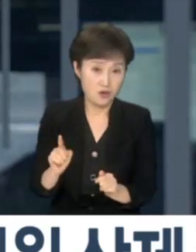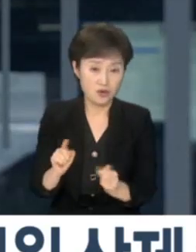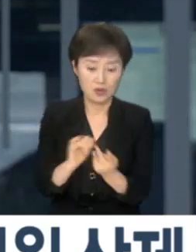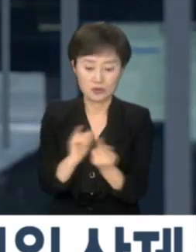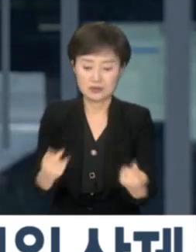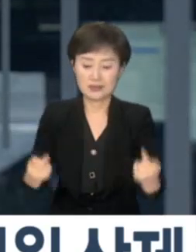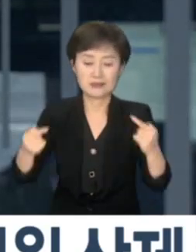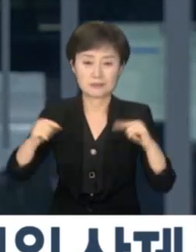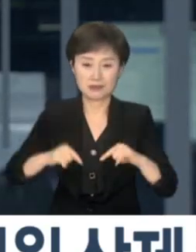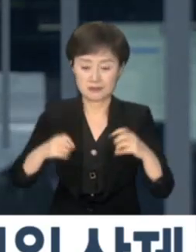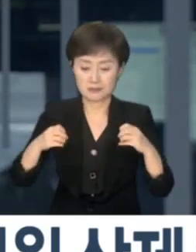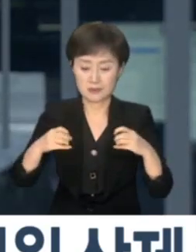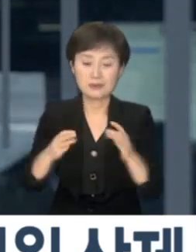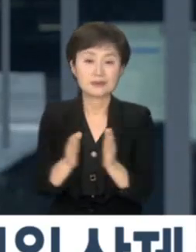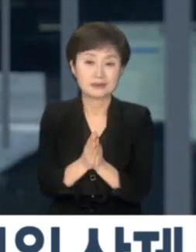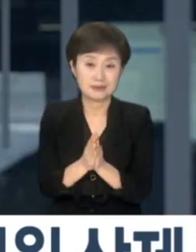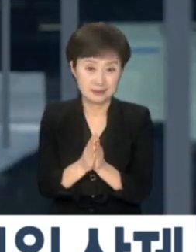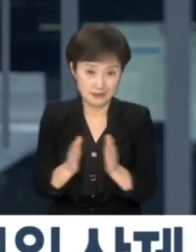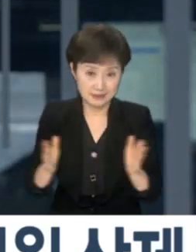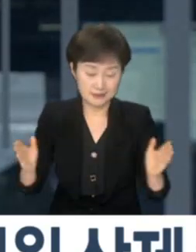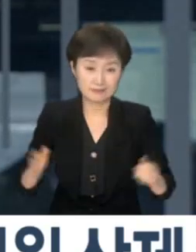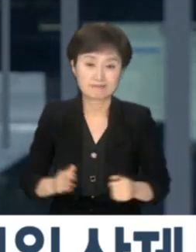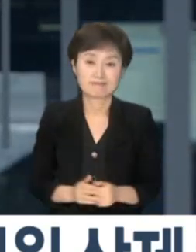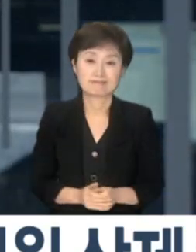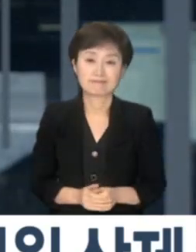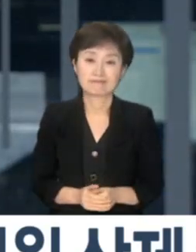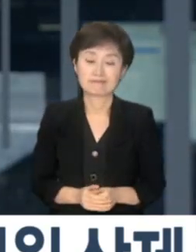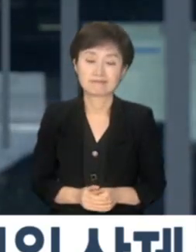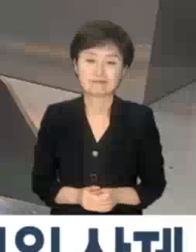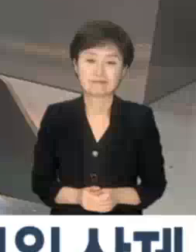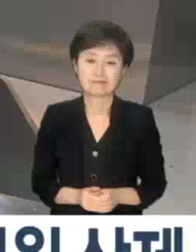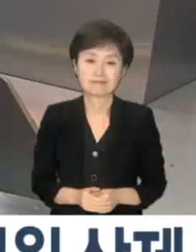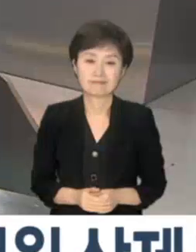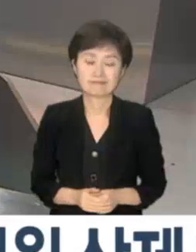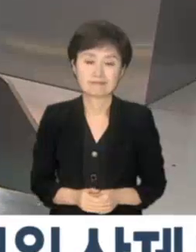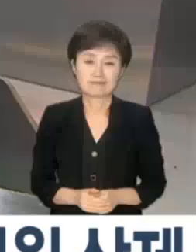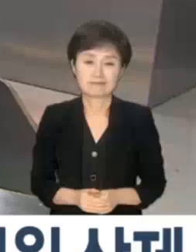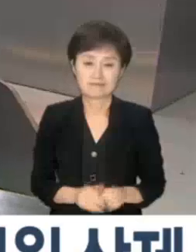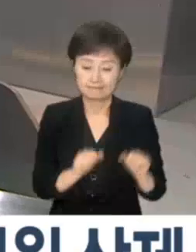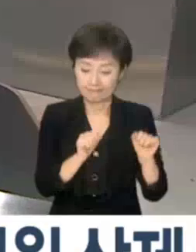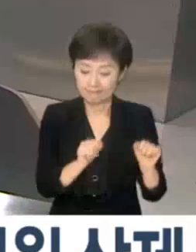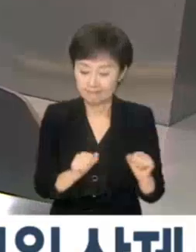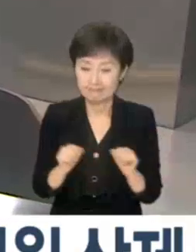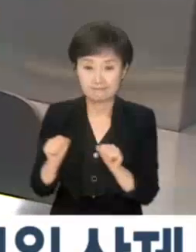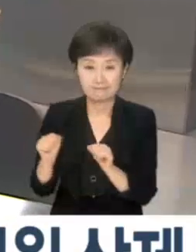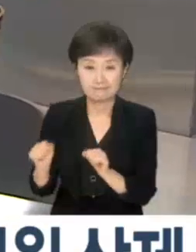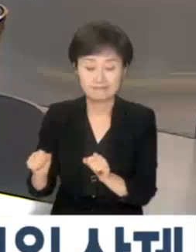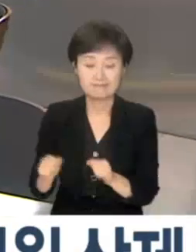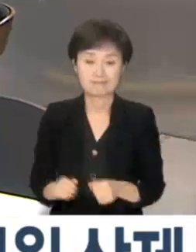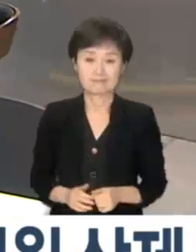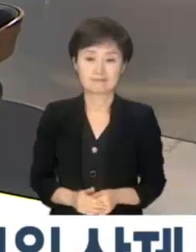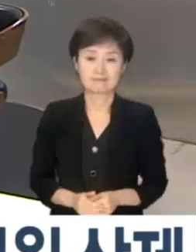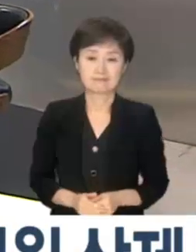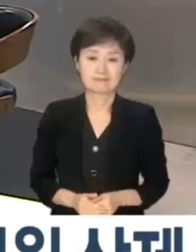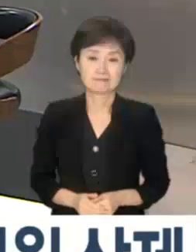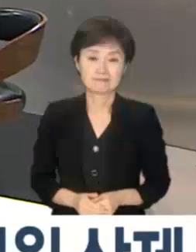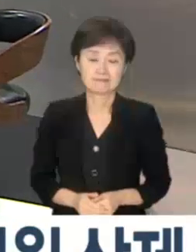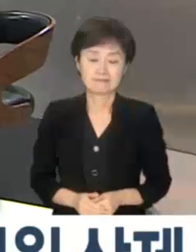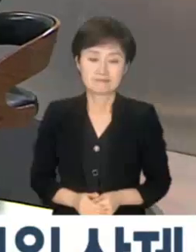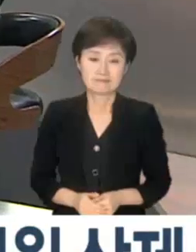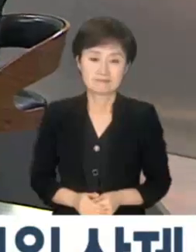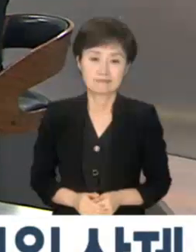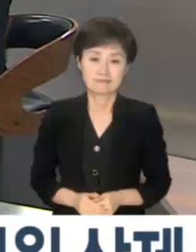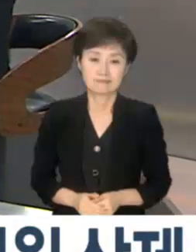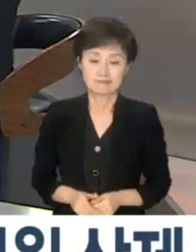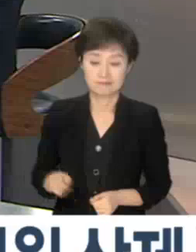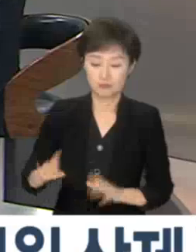대통령실 국민제안비서관, 김현정 전 더불어민주당 대변인 두 분과 함께 짚어보겠습니다. 어서 오십시오. 안녕하십니까.